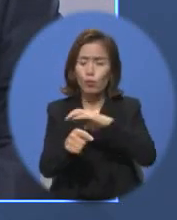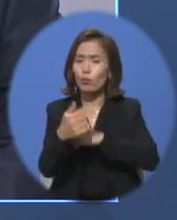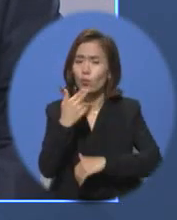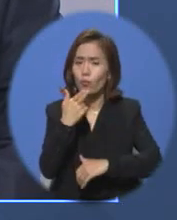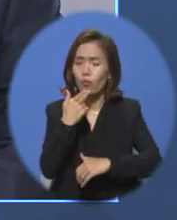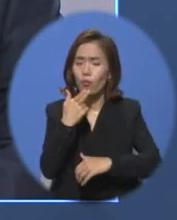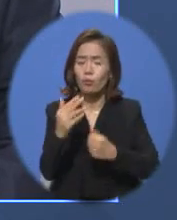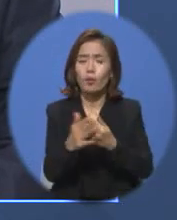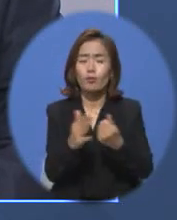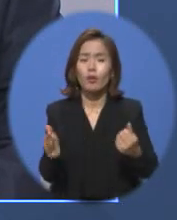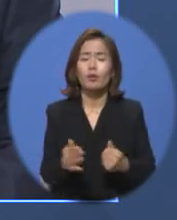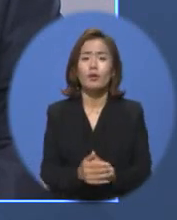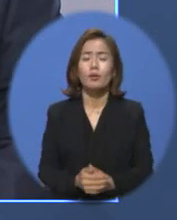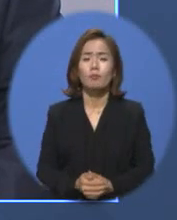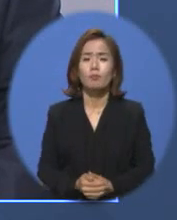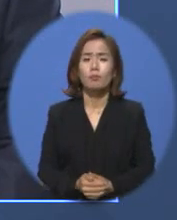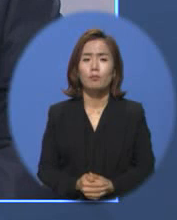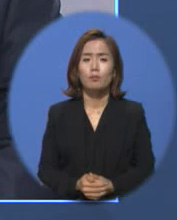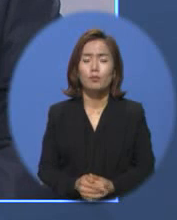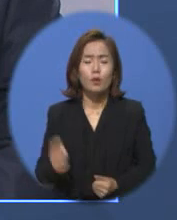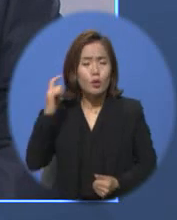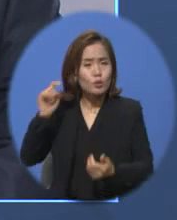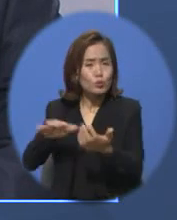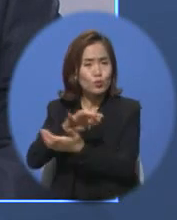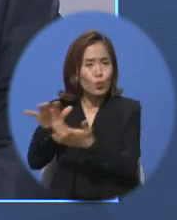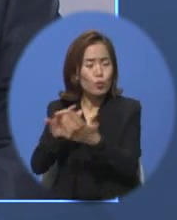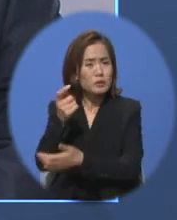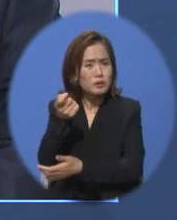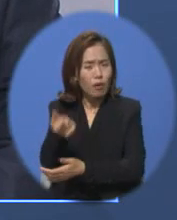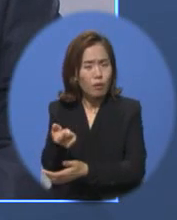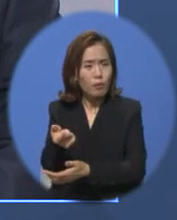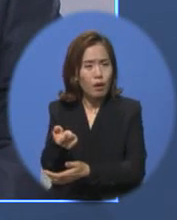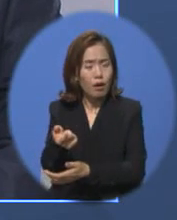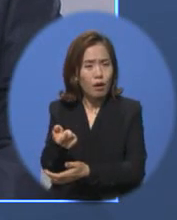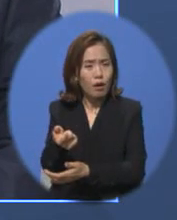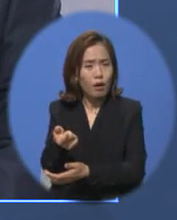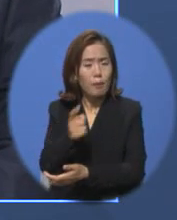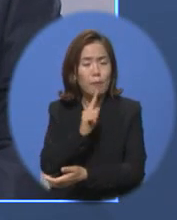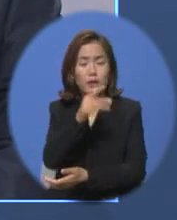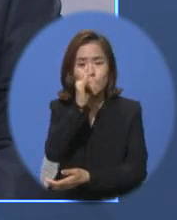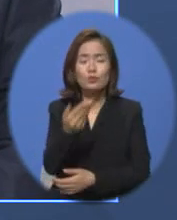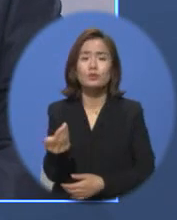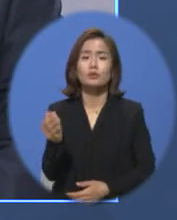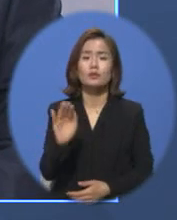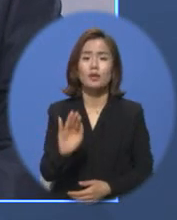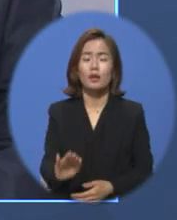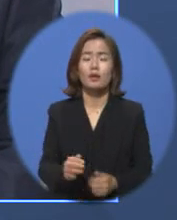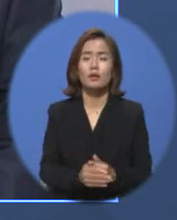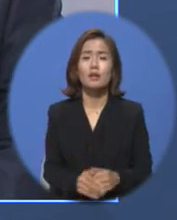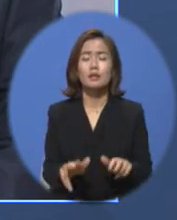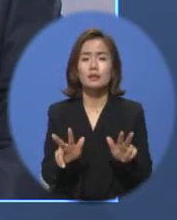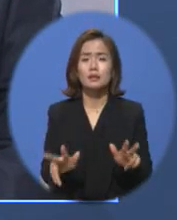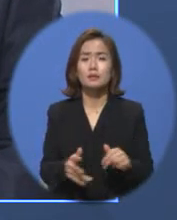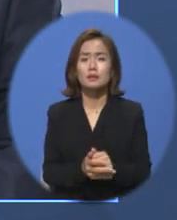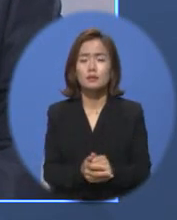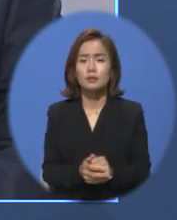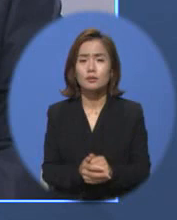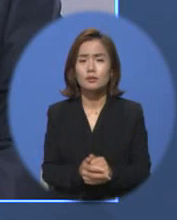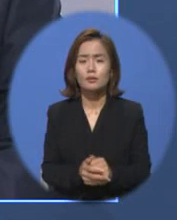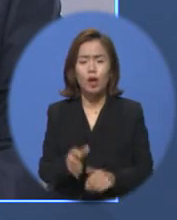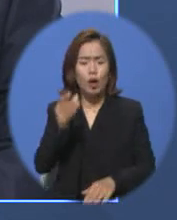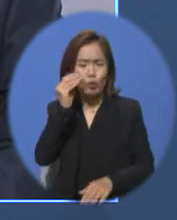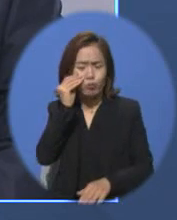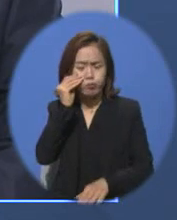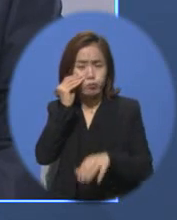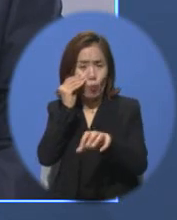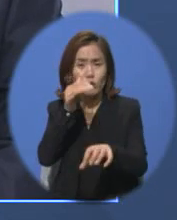이건설되지않습니다. 소음수준이낮다고주장할수도있겠지만, 현재 이곳은교통량